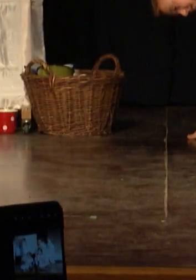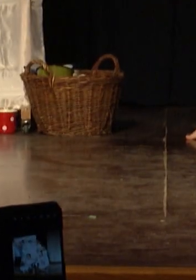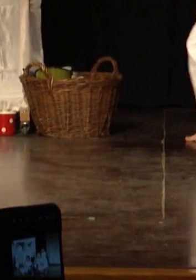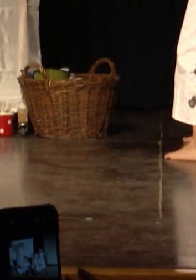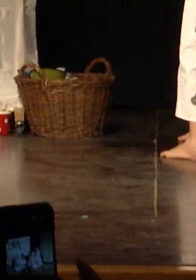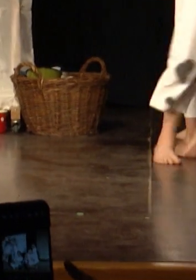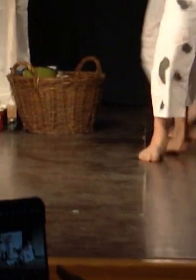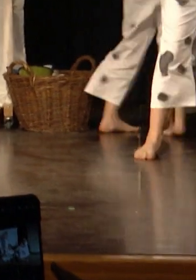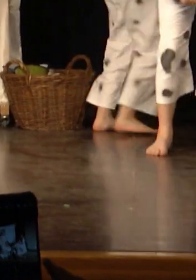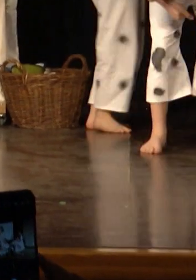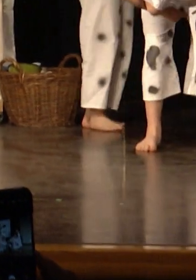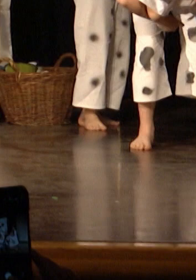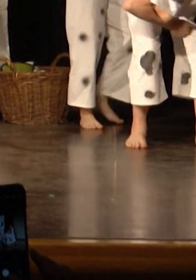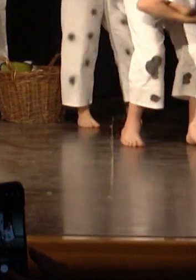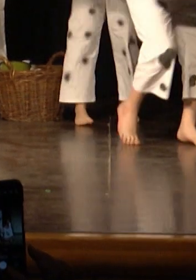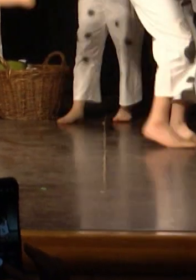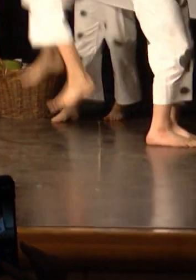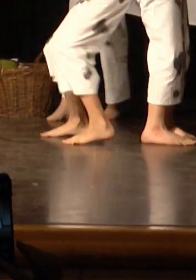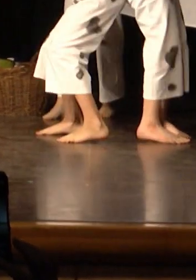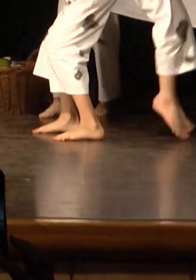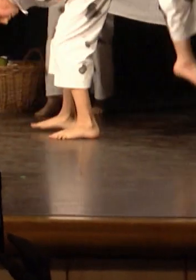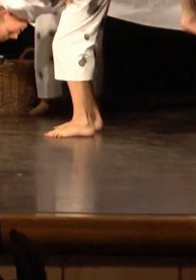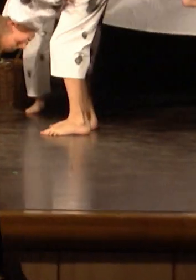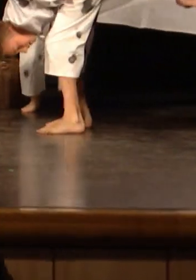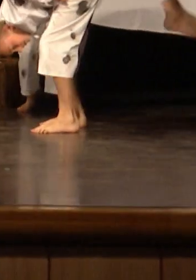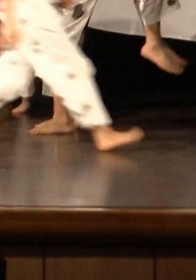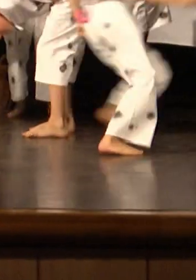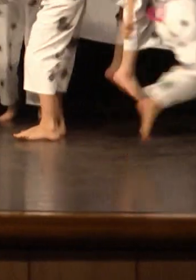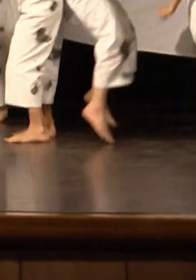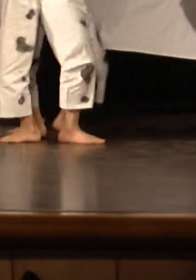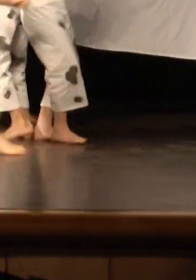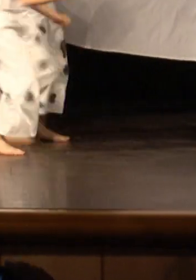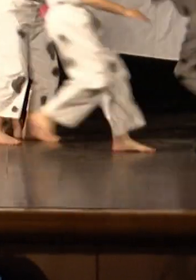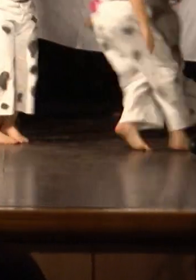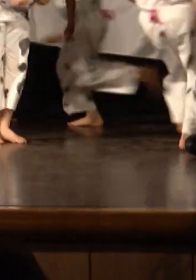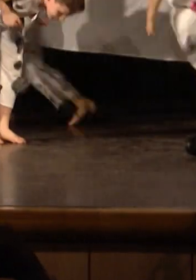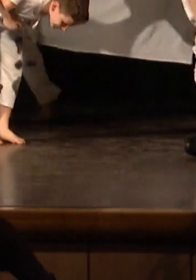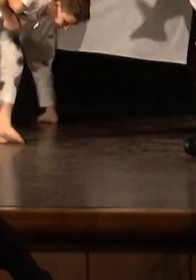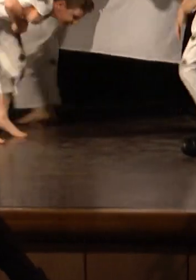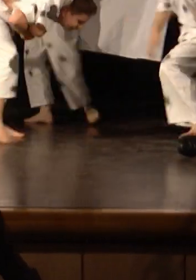Thank you.